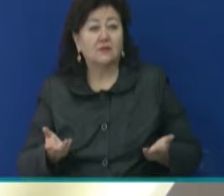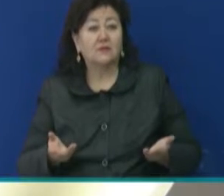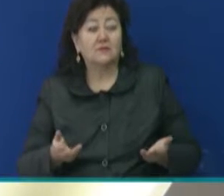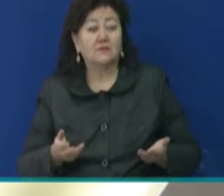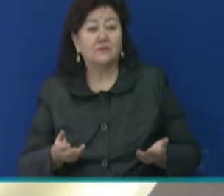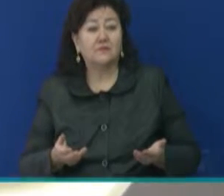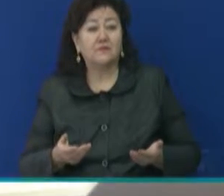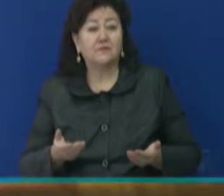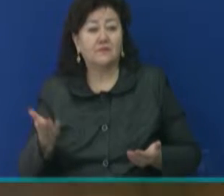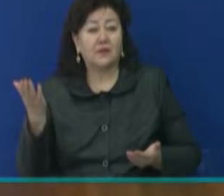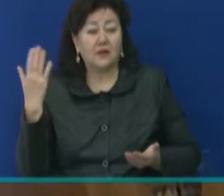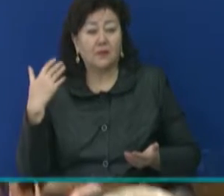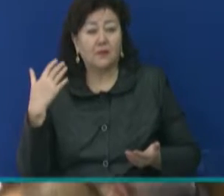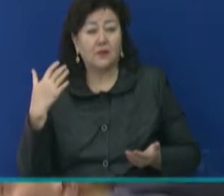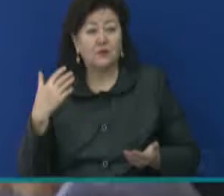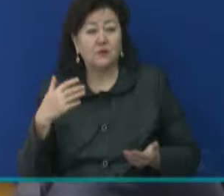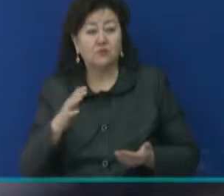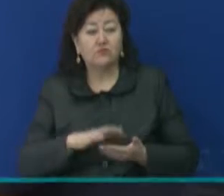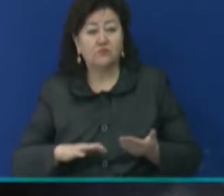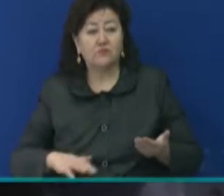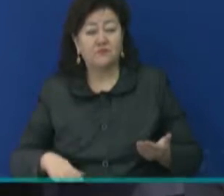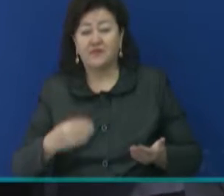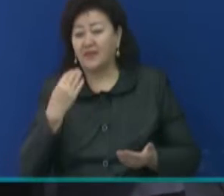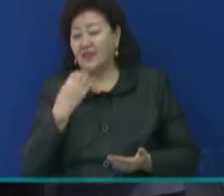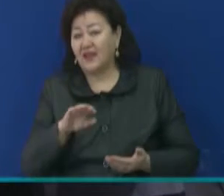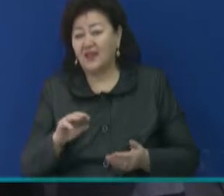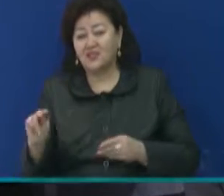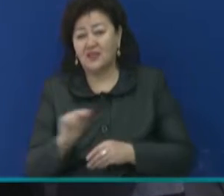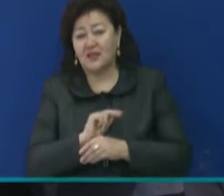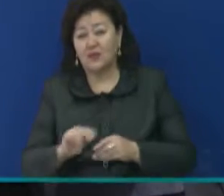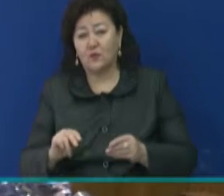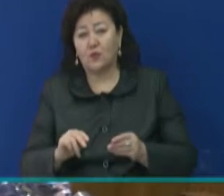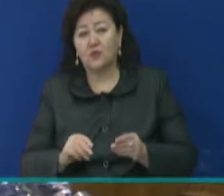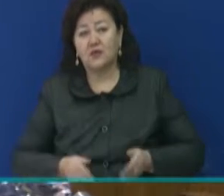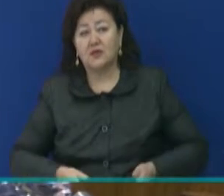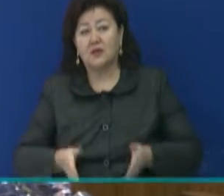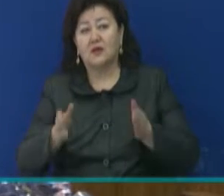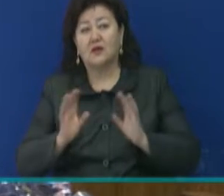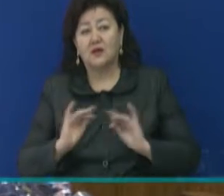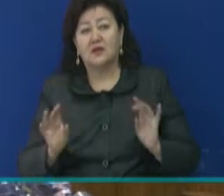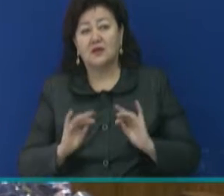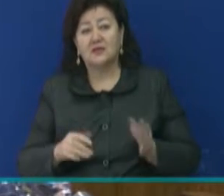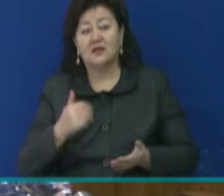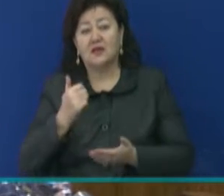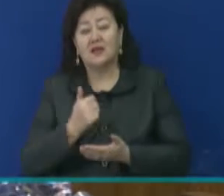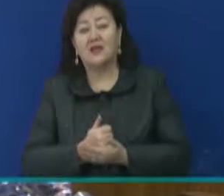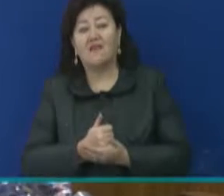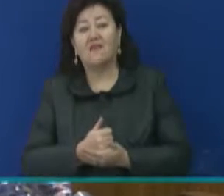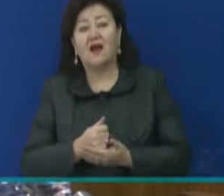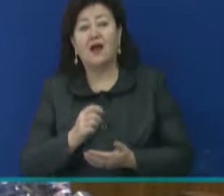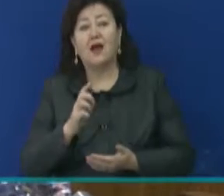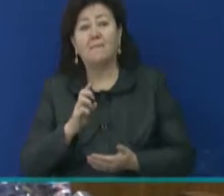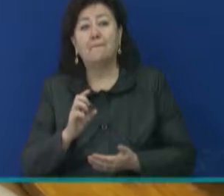далее об основных причинах некачественного ремонта дорог также рассказал Аким бородулихинского района